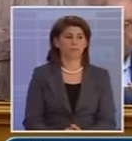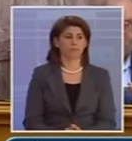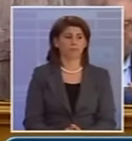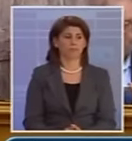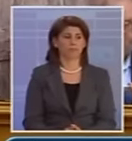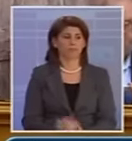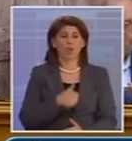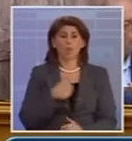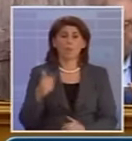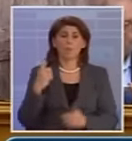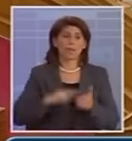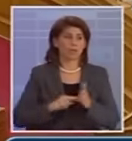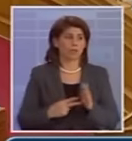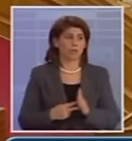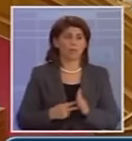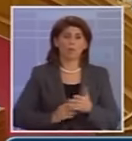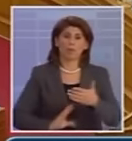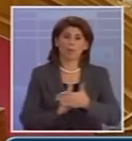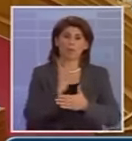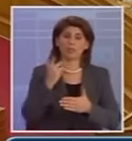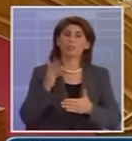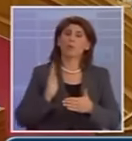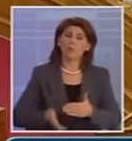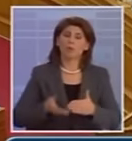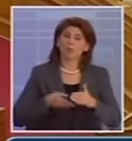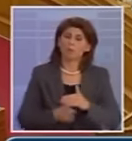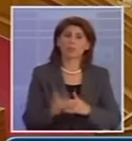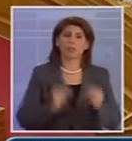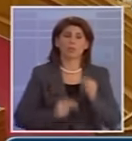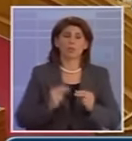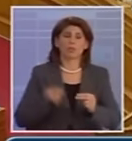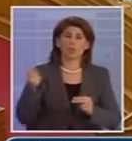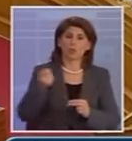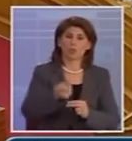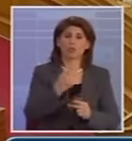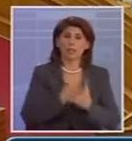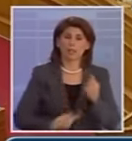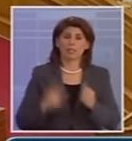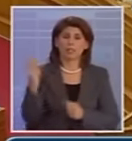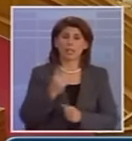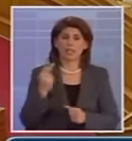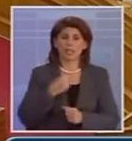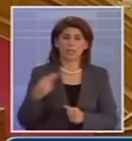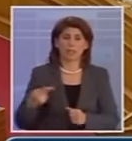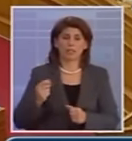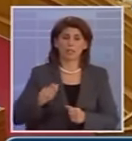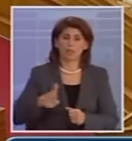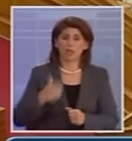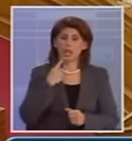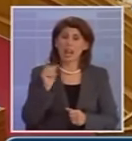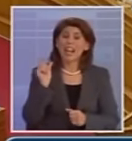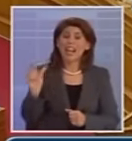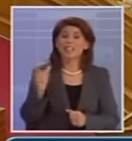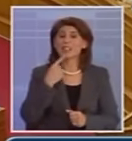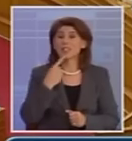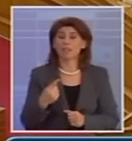που αναπτύσσεται μπορεί να ξεπεράσει και τα προβλήματα του χρέους και τα ελλείμματα και τα κοινωνικά ζητήματα της φτώχειας. Αλλά λέξη δεν